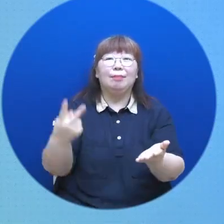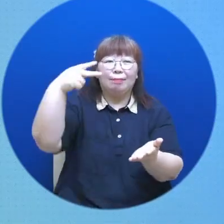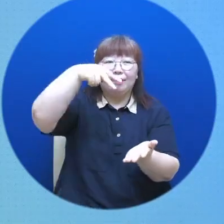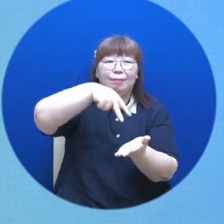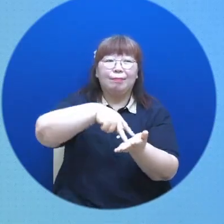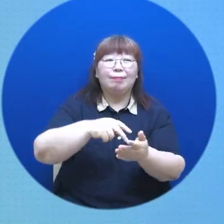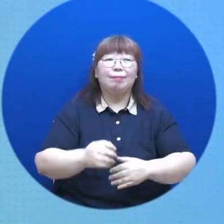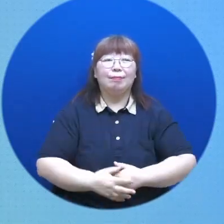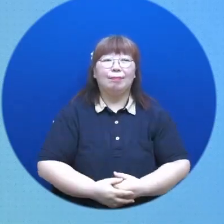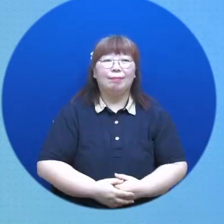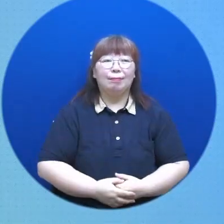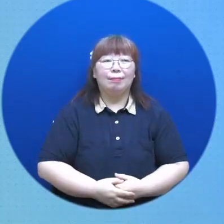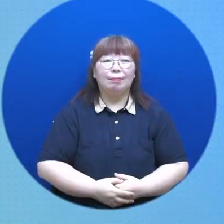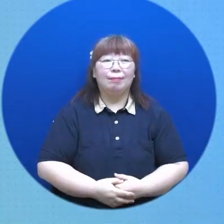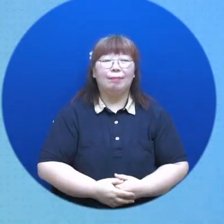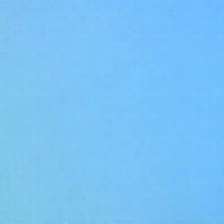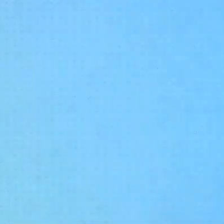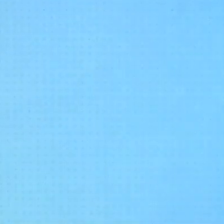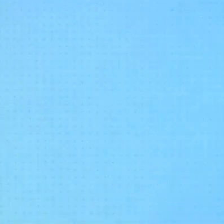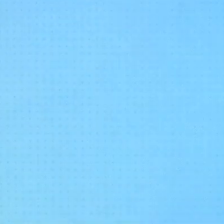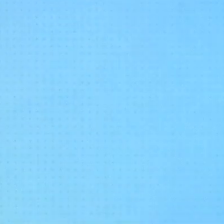한번 일어나겠습니다.